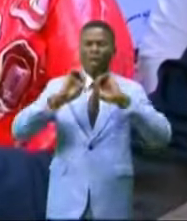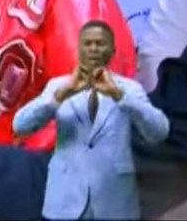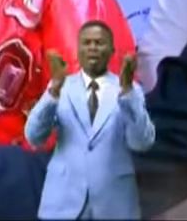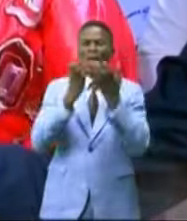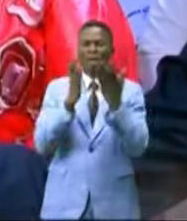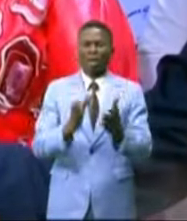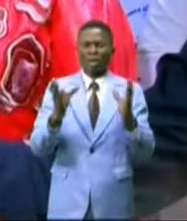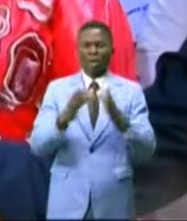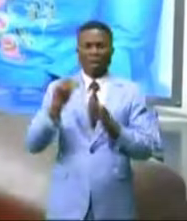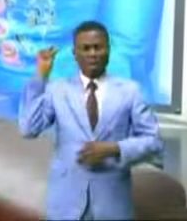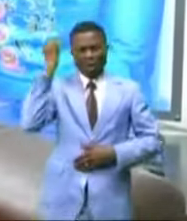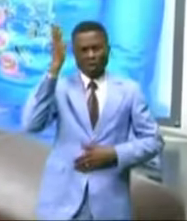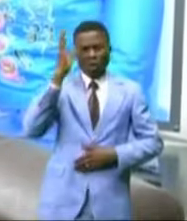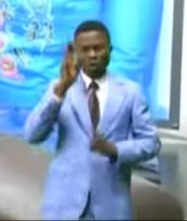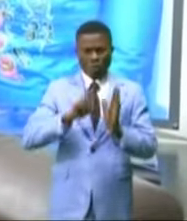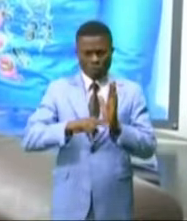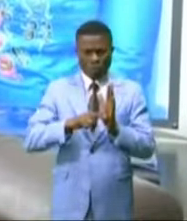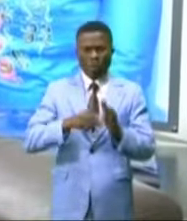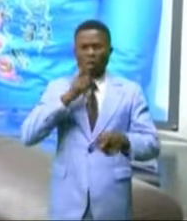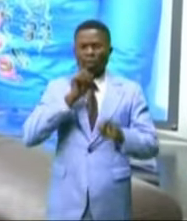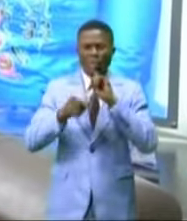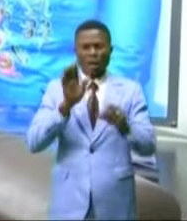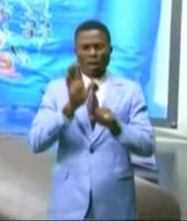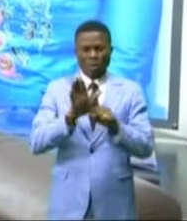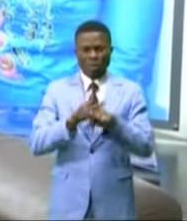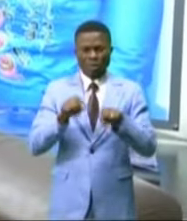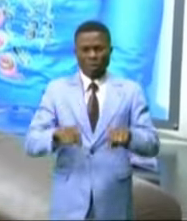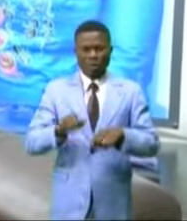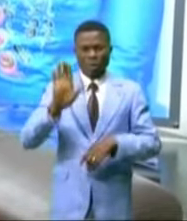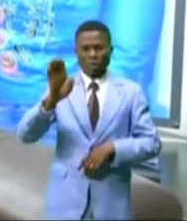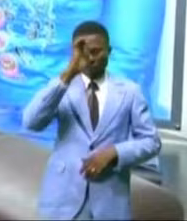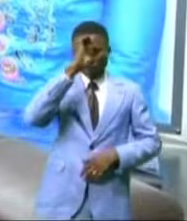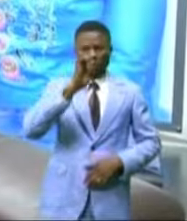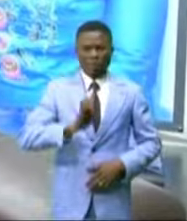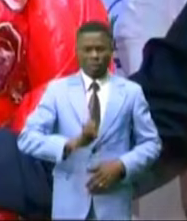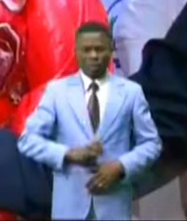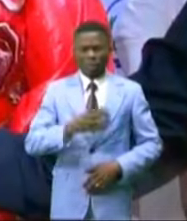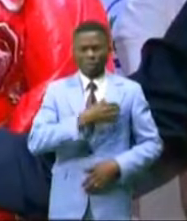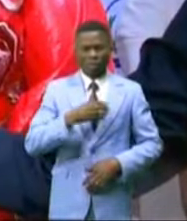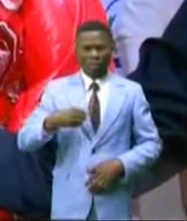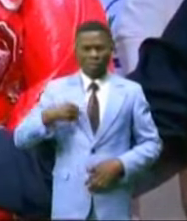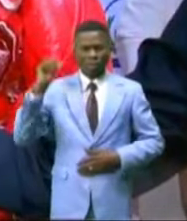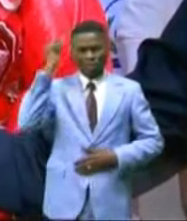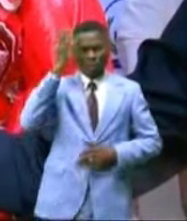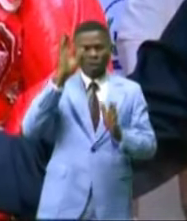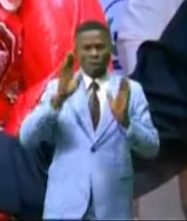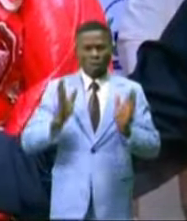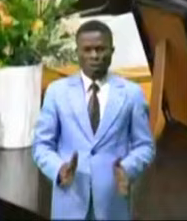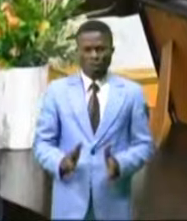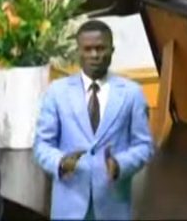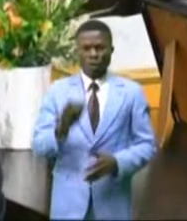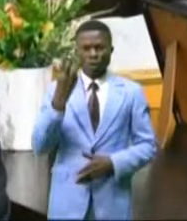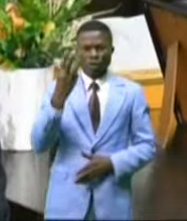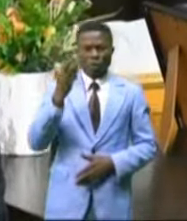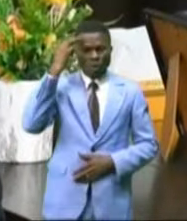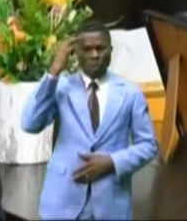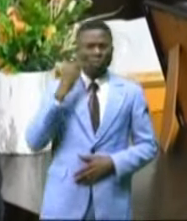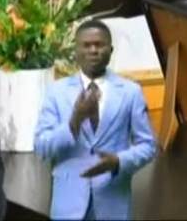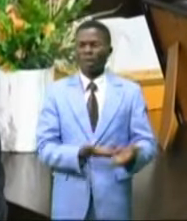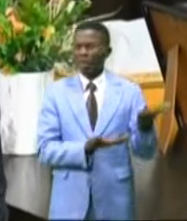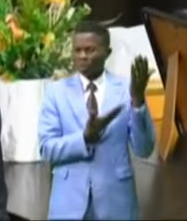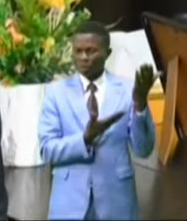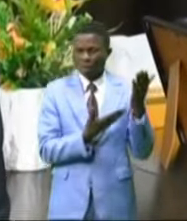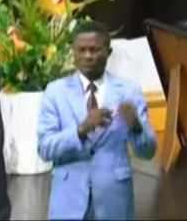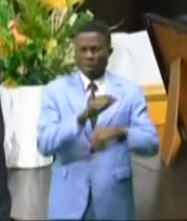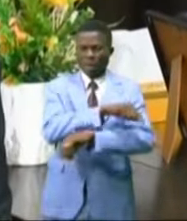le gouvernement j'ai eu d'excellentes discussions aujourd'hui avec son Excellence madame le gouverneur ainsi qu'avec trois ministres important du